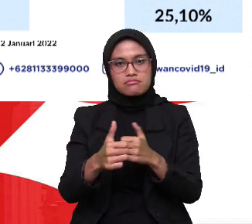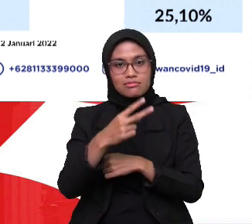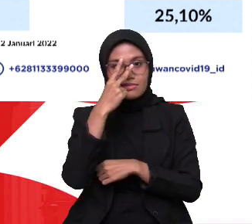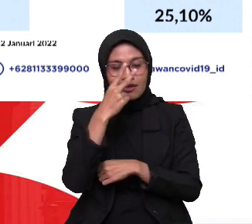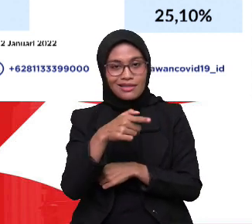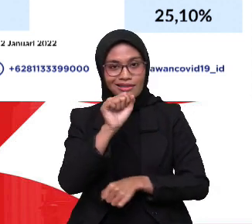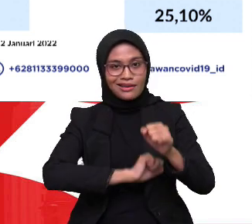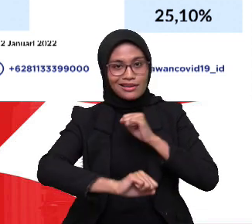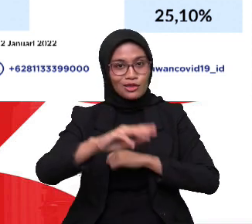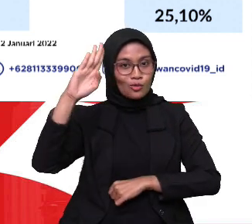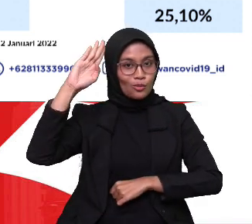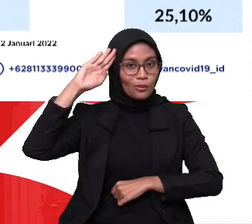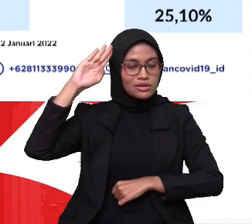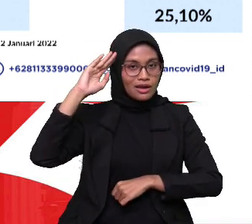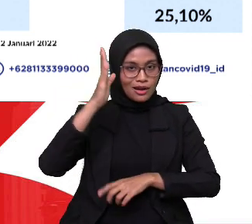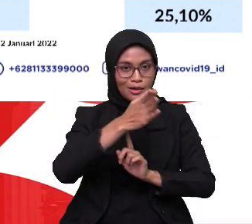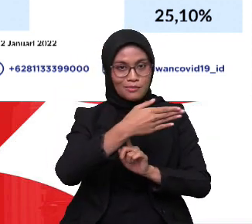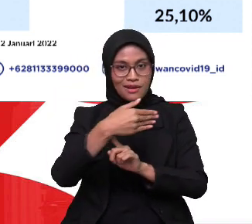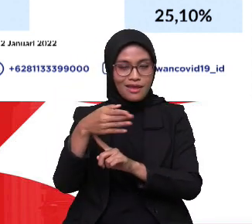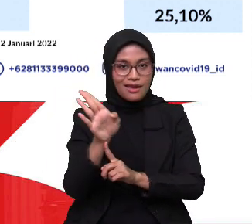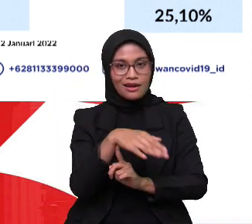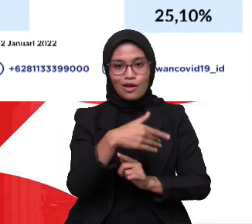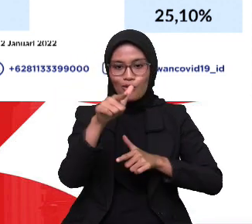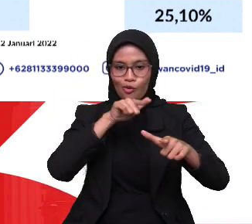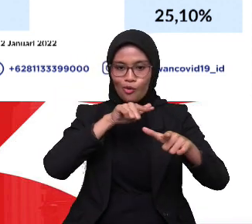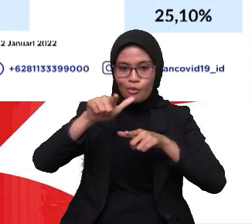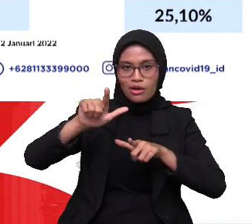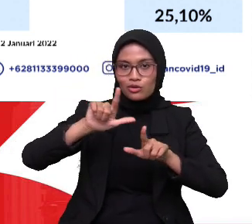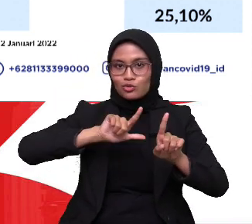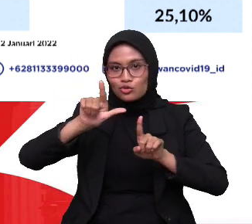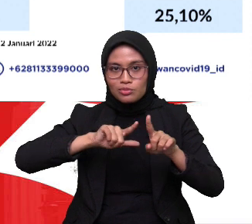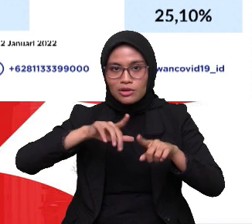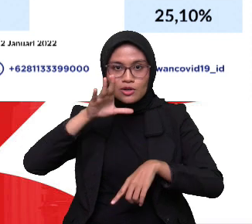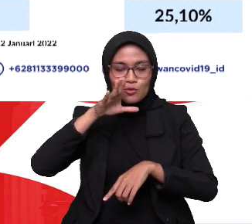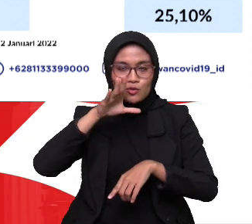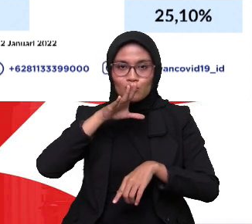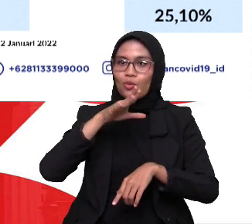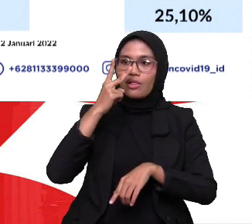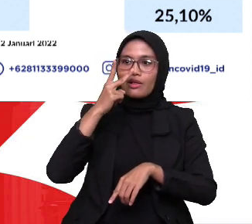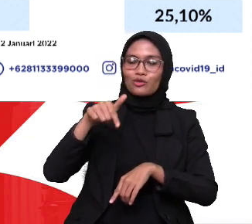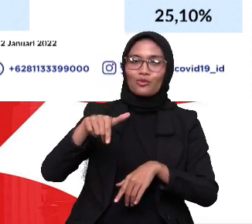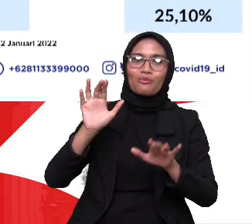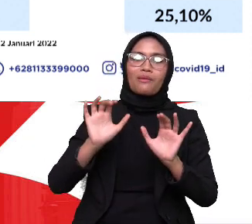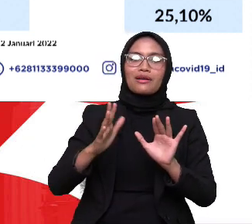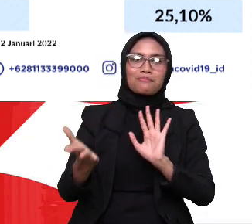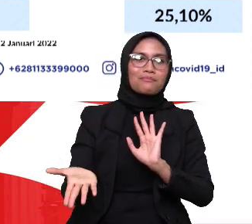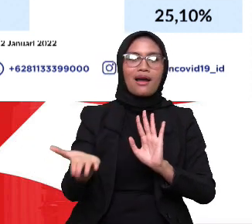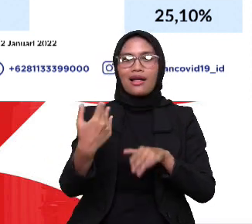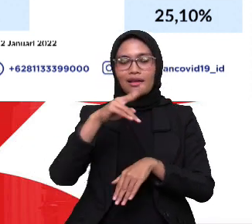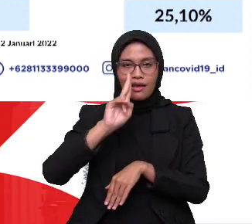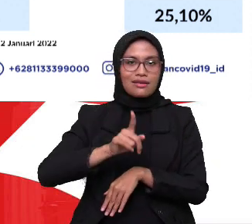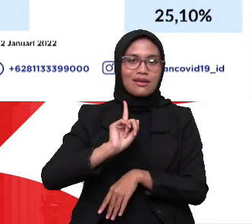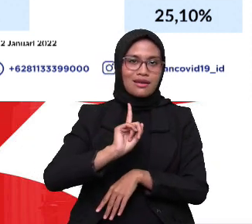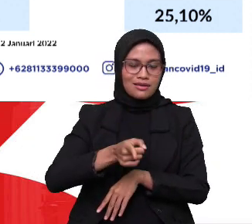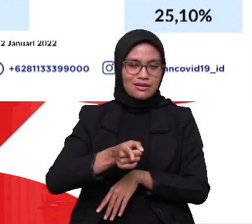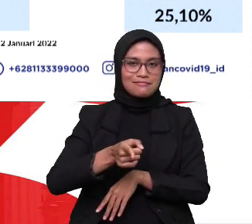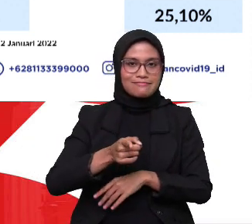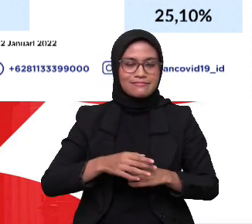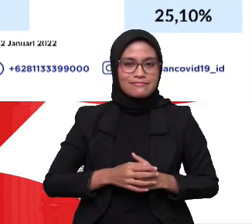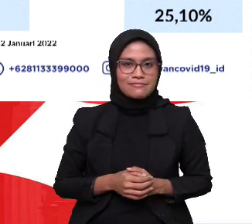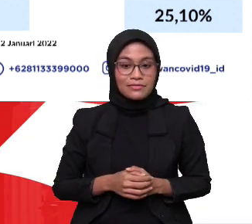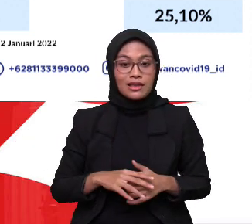kemerdekaan dan perayaan lomba lomba 17-an yang kembali banyak dimeriahkan oleh warga masyarakat menandakan bahwa